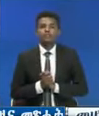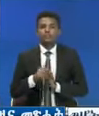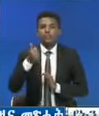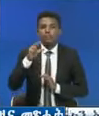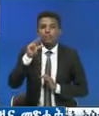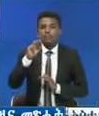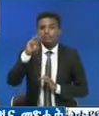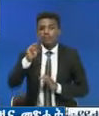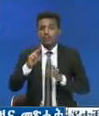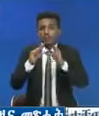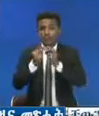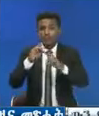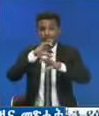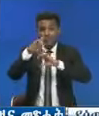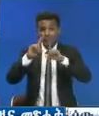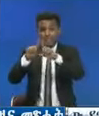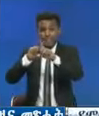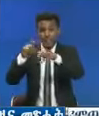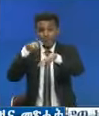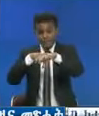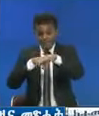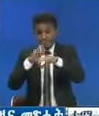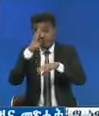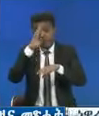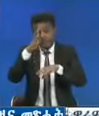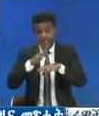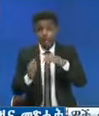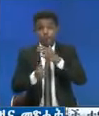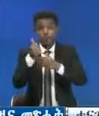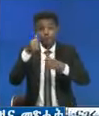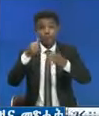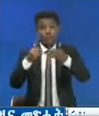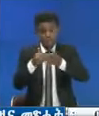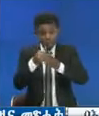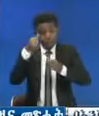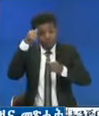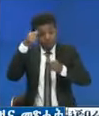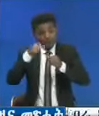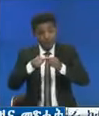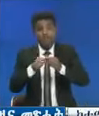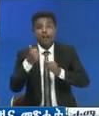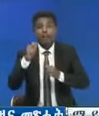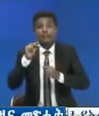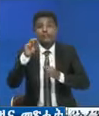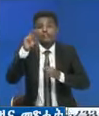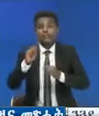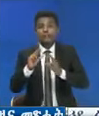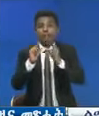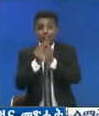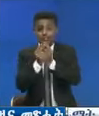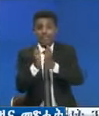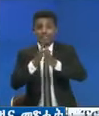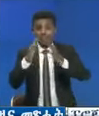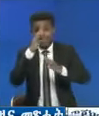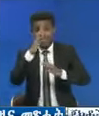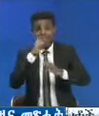የአንበጣ መንጋ በክልሉ በተለያዩ ግዛያት በመከሰት ጉዳት ማድረሱ ይታወቃል። የአንበጣ መንጋ በስፋት እንዳይከሰትና በሰብል ልማት